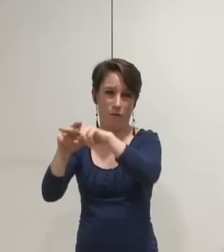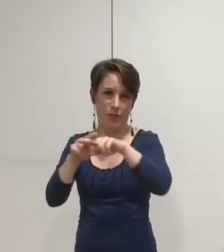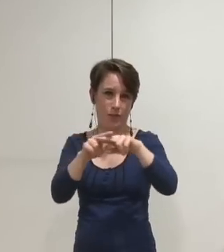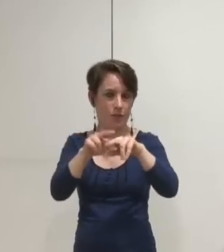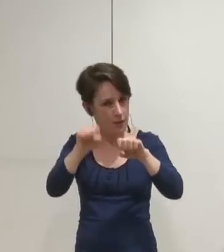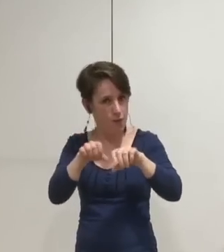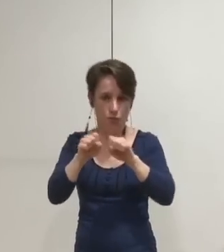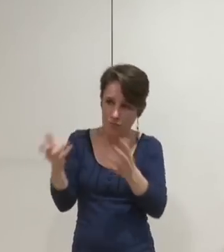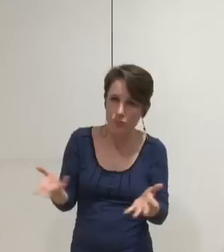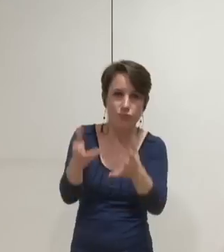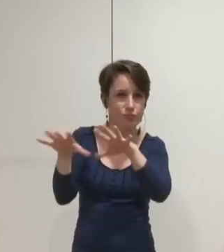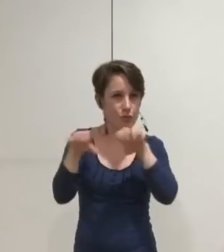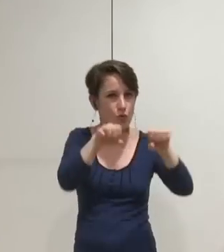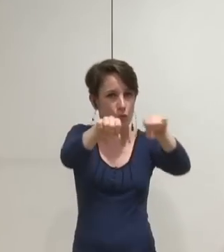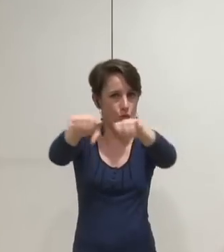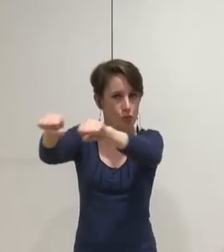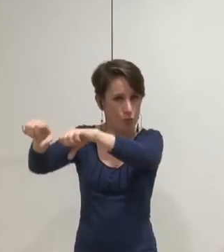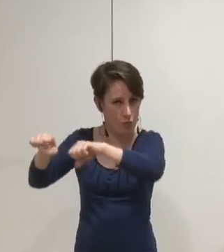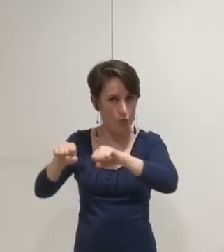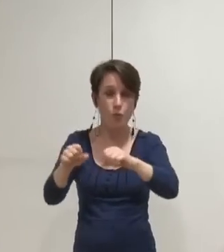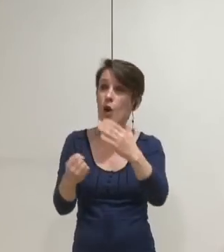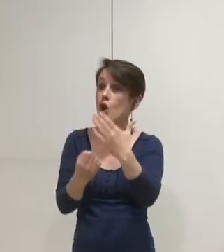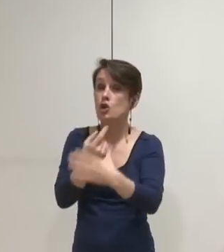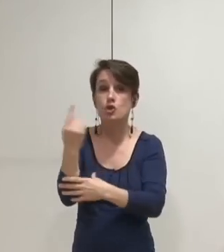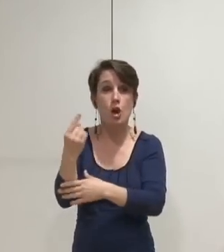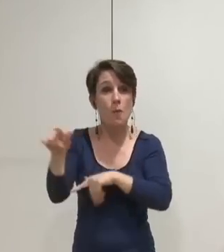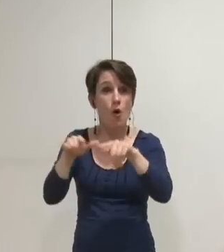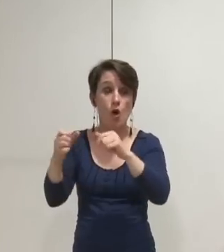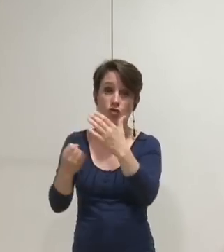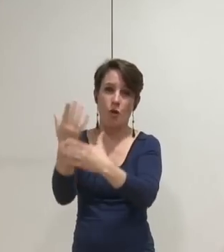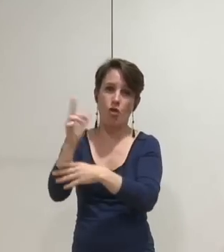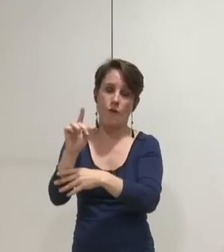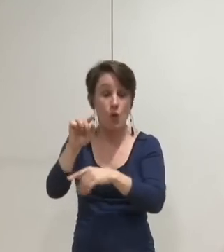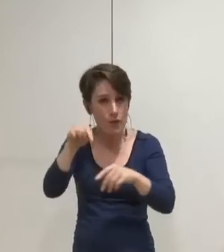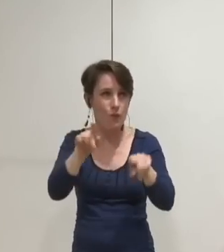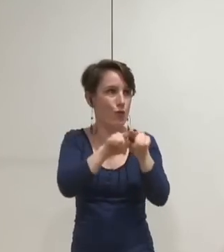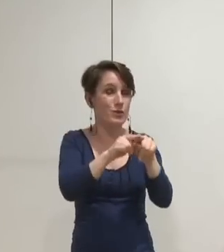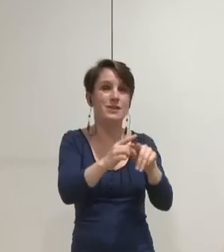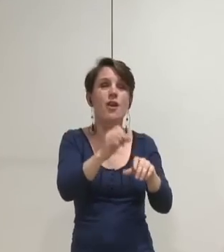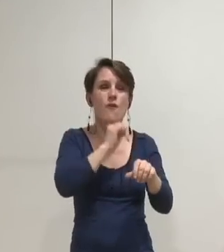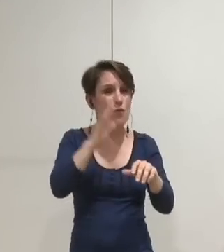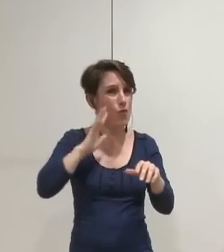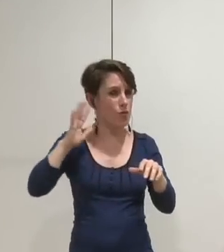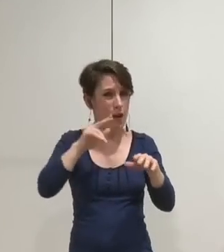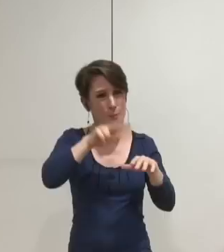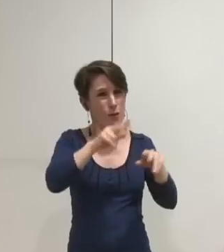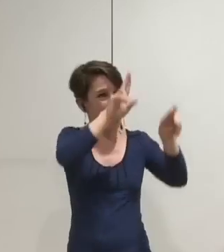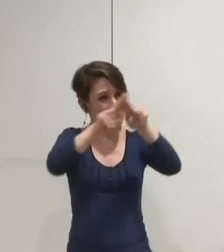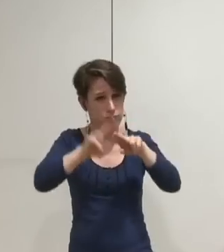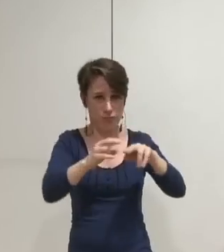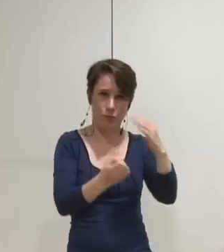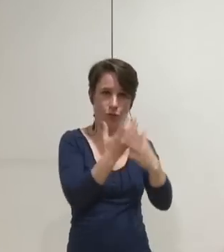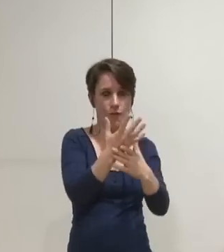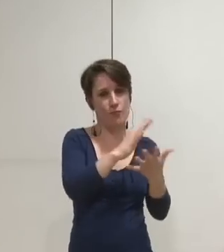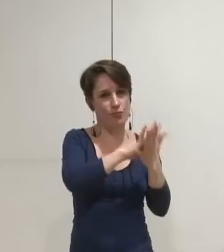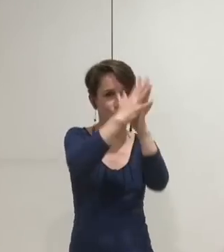ouvrir d'autres voies que la seule construction de logement neuf il est donc nécessaire de relancer ce travail et c'est ce qui est proposé à